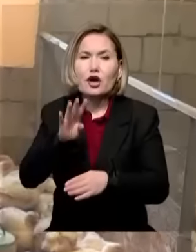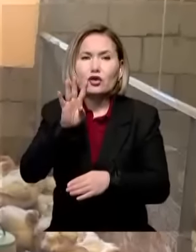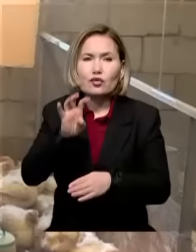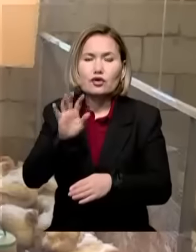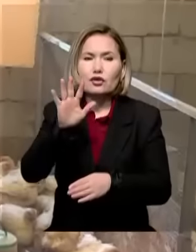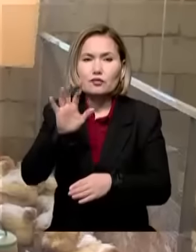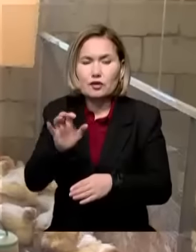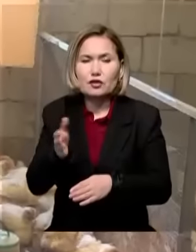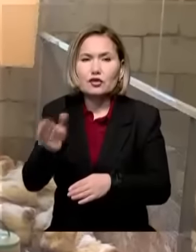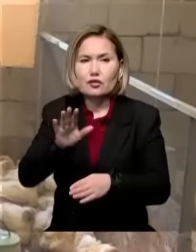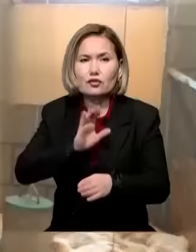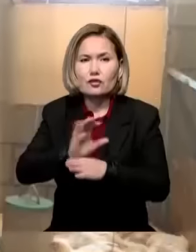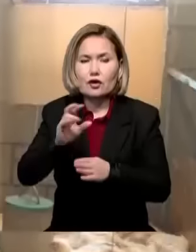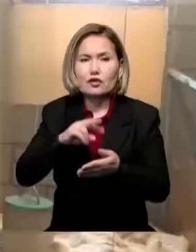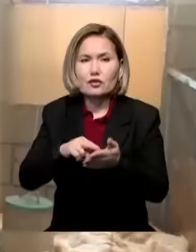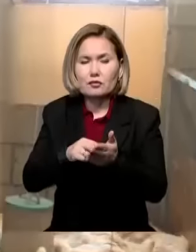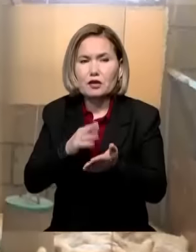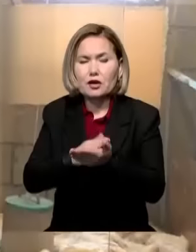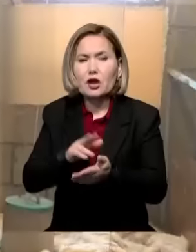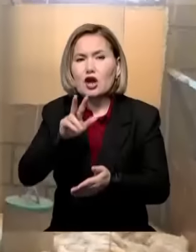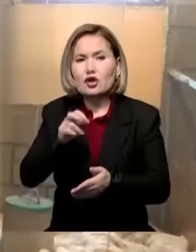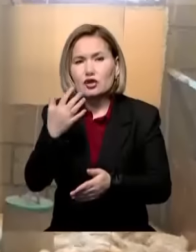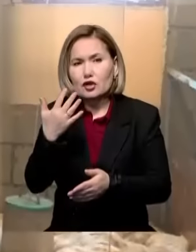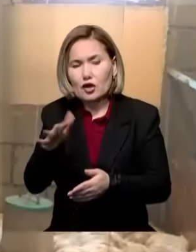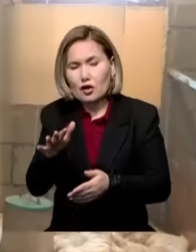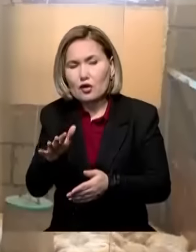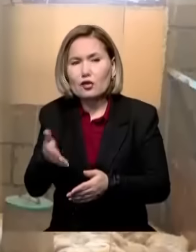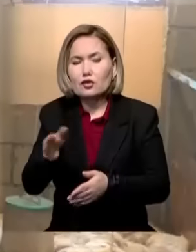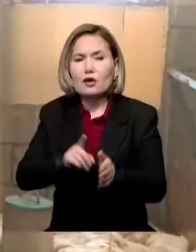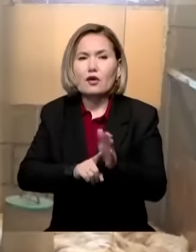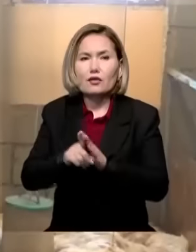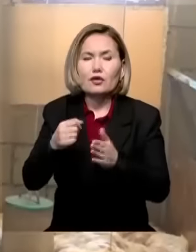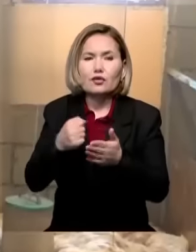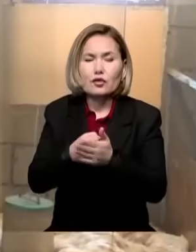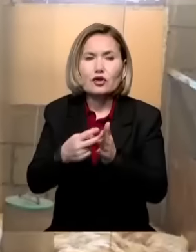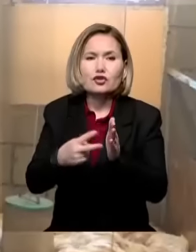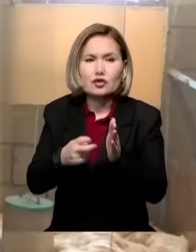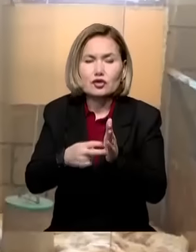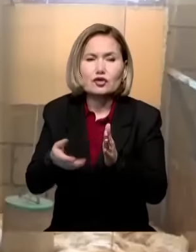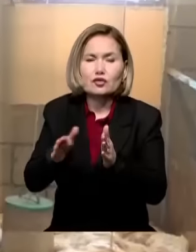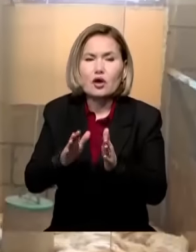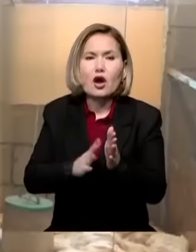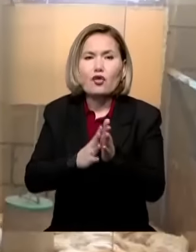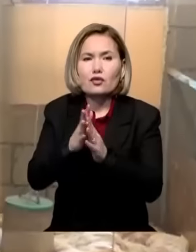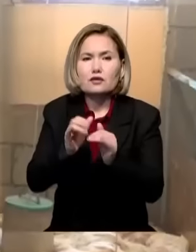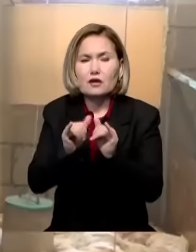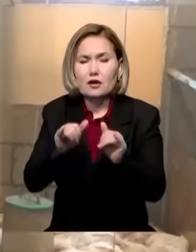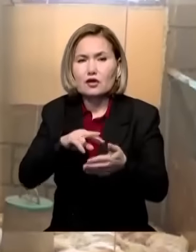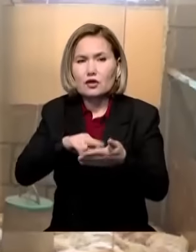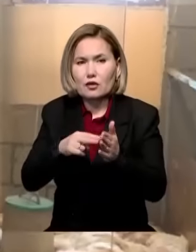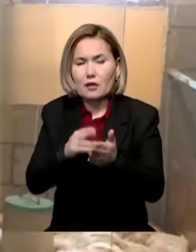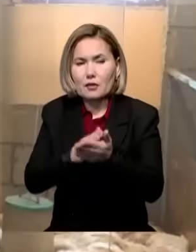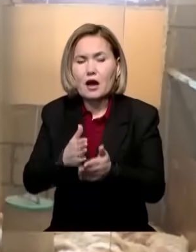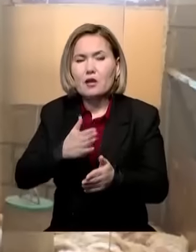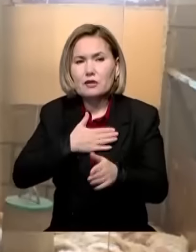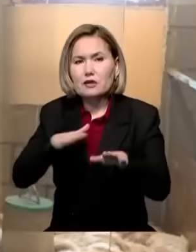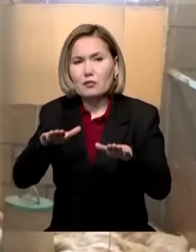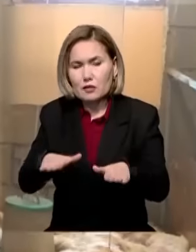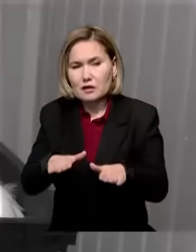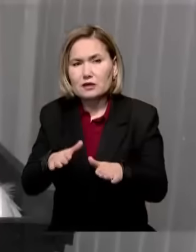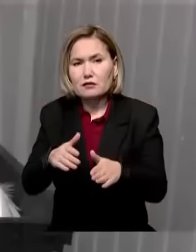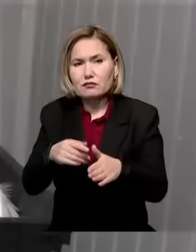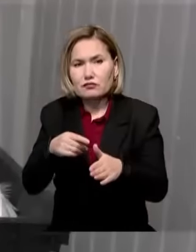бас жіберуге жоспарлап отырмыз. 350 бастан 700 басқа дейін өсіруге жоспарлап отырмыз. Қазіргі уақытта оған біздің қоражайымыз